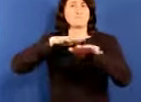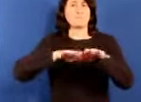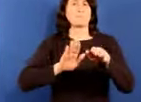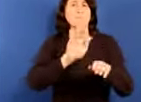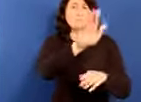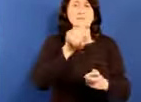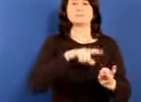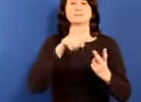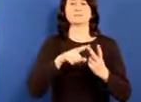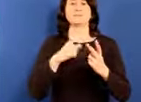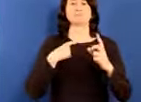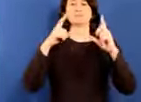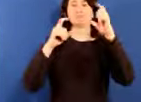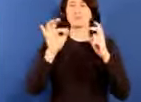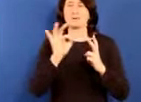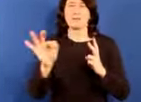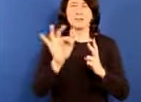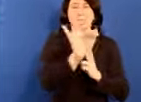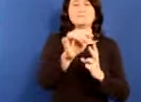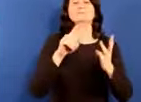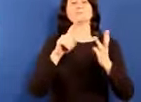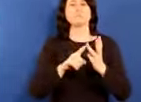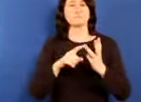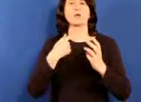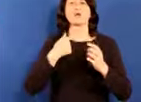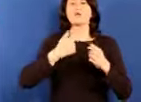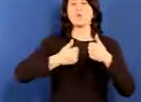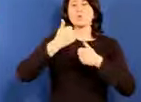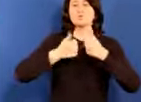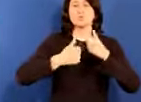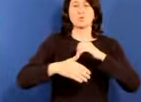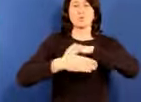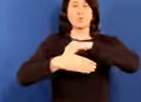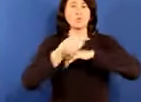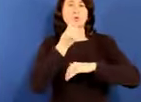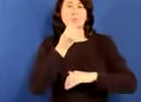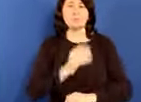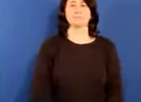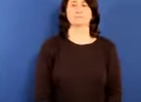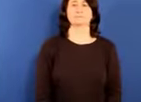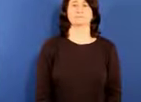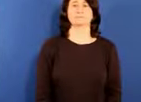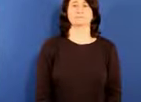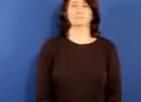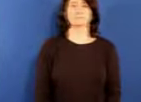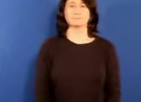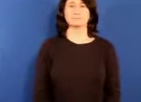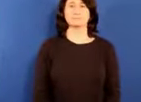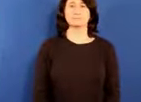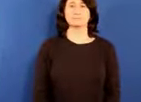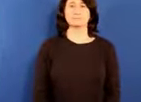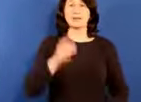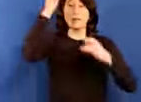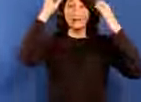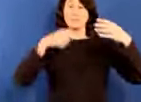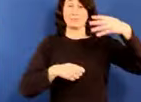tope egitea eta hainbat proiektu partekatzea, besteak beste, hezkuntzaren, kulturaren, kirolaren, gastronomiaren